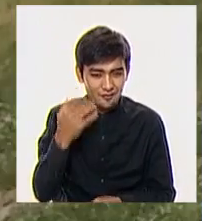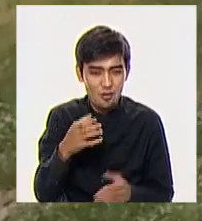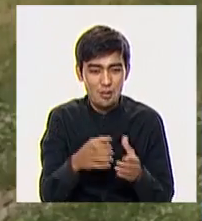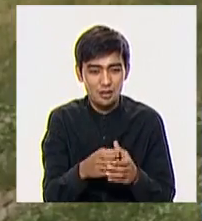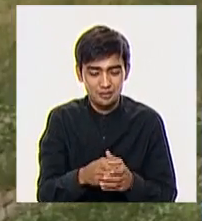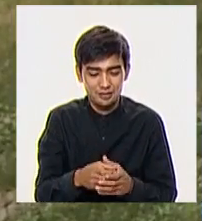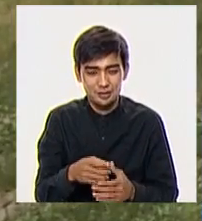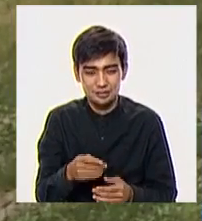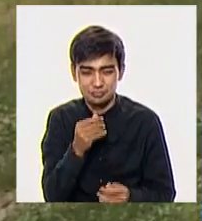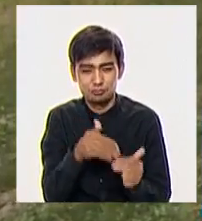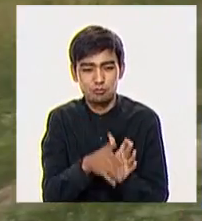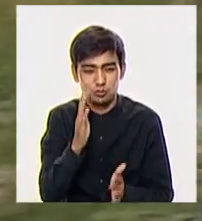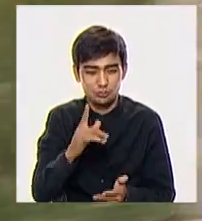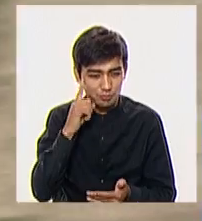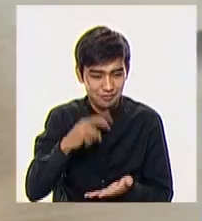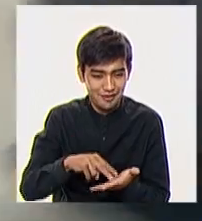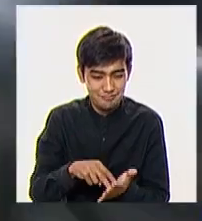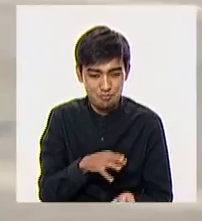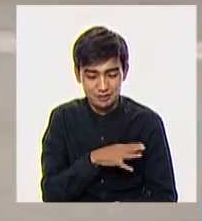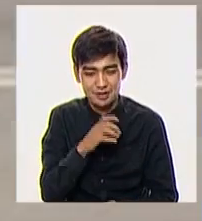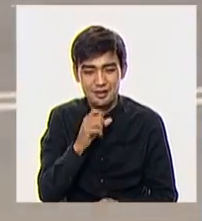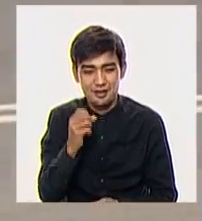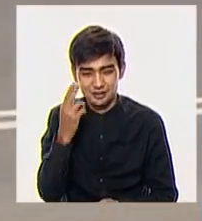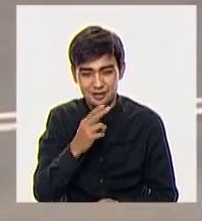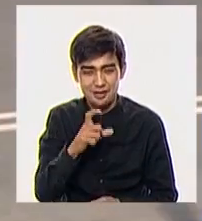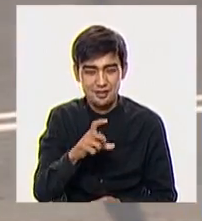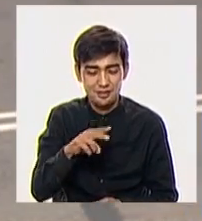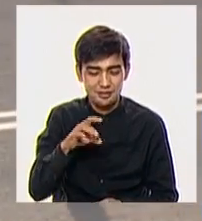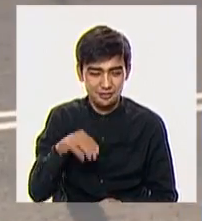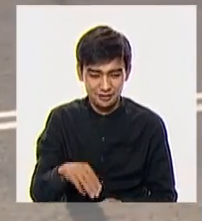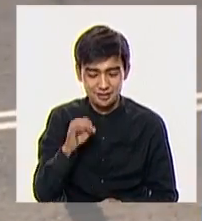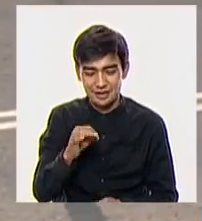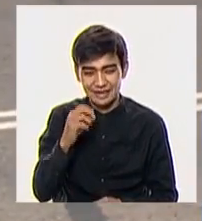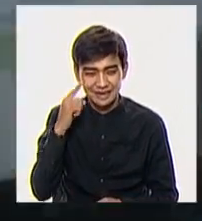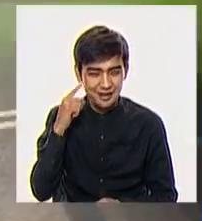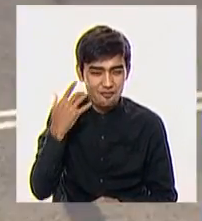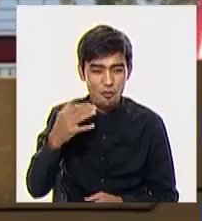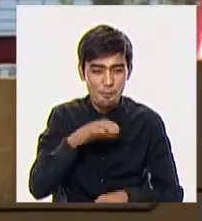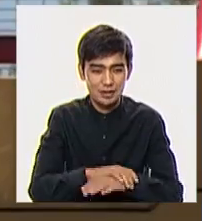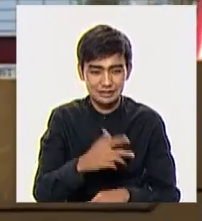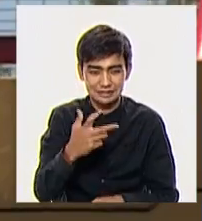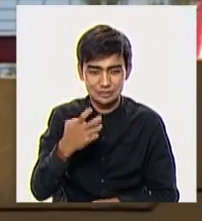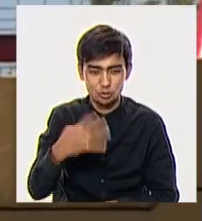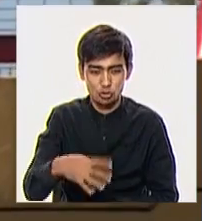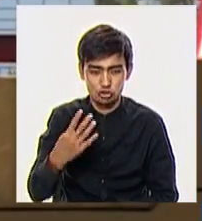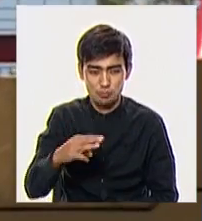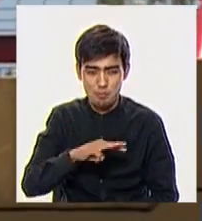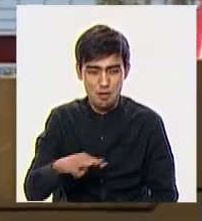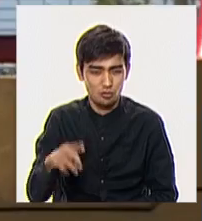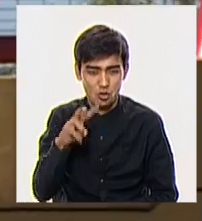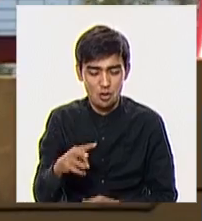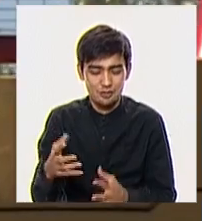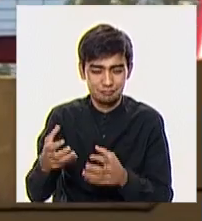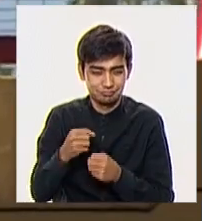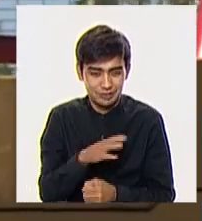жоспар болған. Тапсырыс беруші Астана ЛРТ серіктестігі Қытай банкінен 344 миллион доллар алған. Алайда қыруар қаржының ақыры